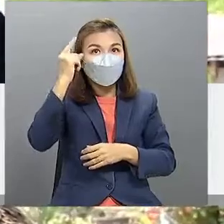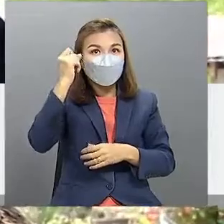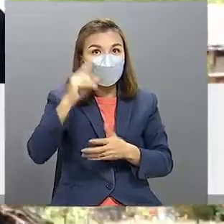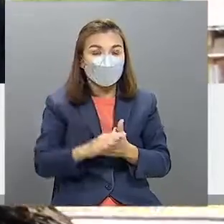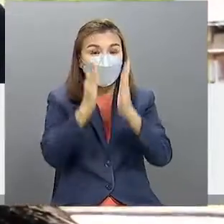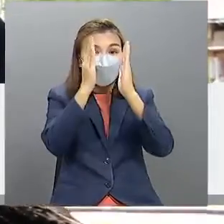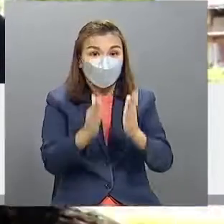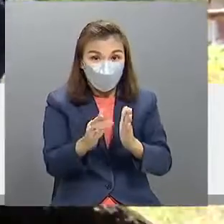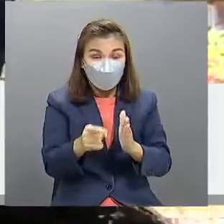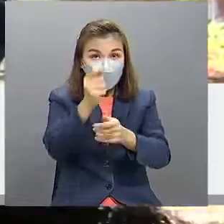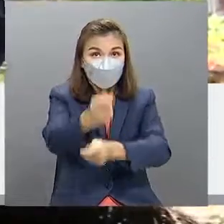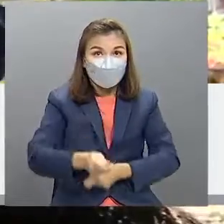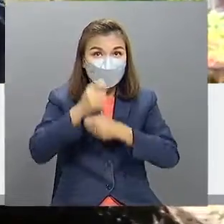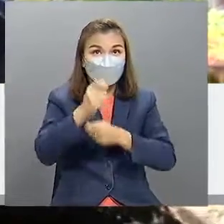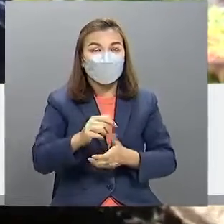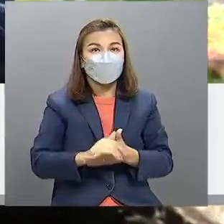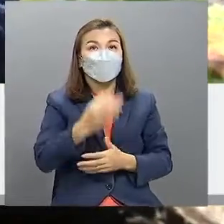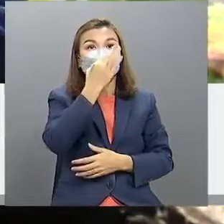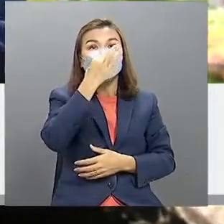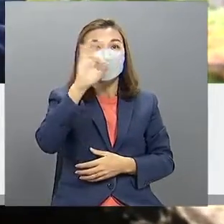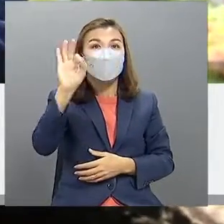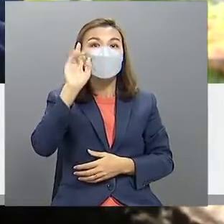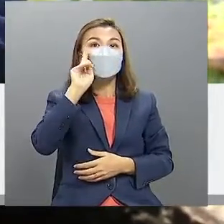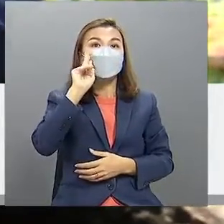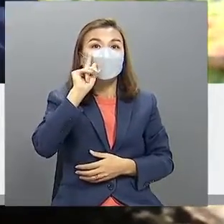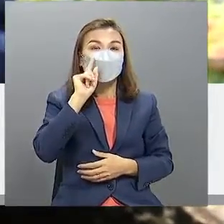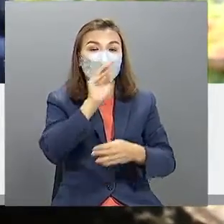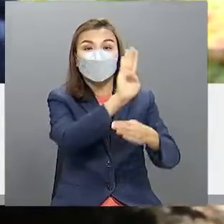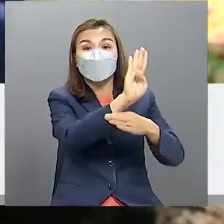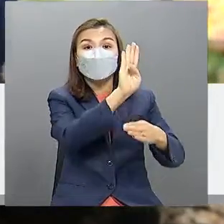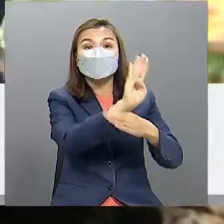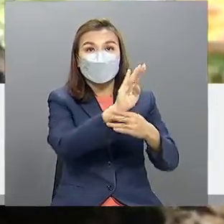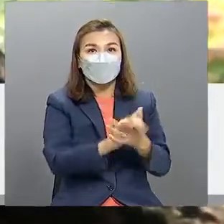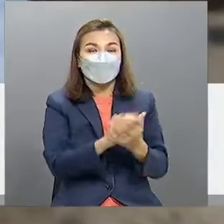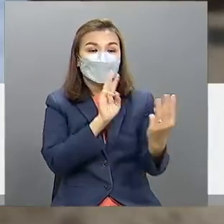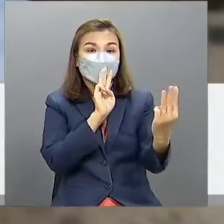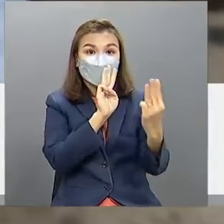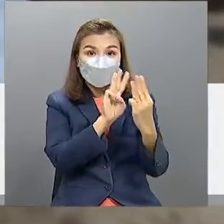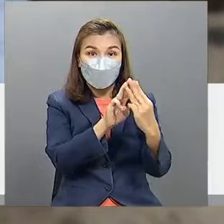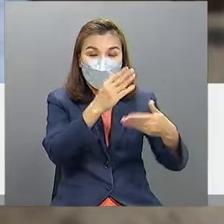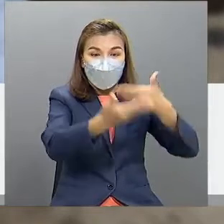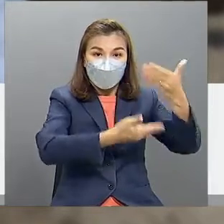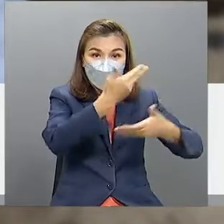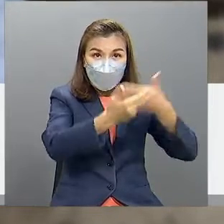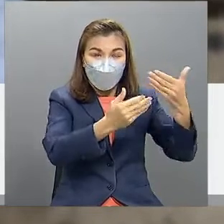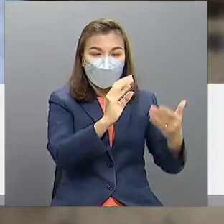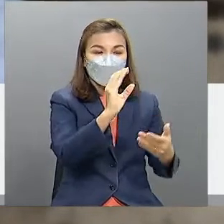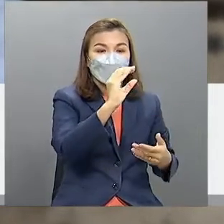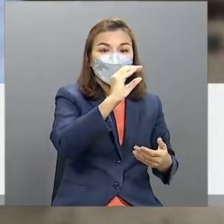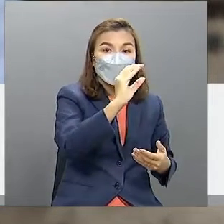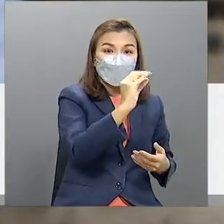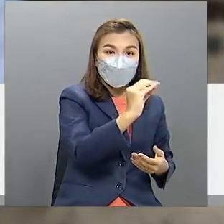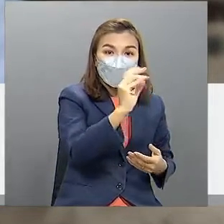มาร้องเรียนกันผ่านสื่อมวลชนบอกว่าบริษัทที่มาทำสัญญาขายต้นพันธุ์โกโก้แล้วบอกจะรับซื้อผลผลิต